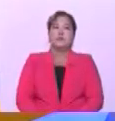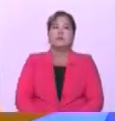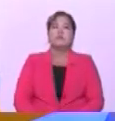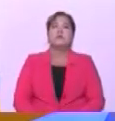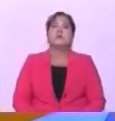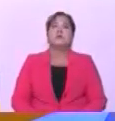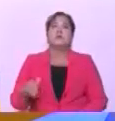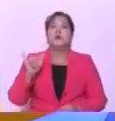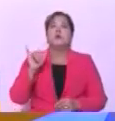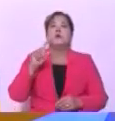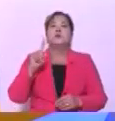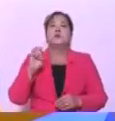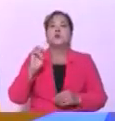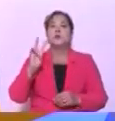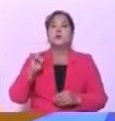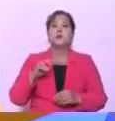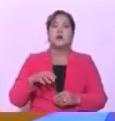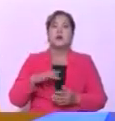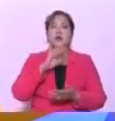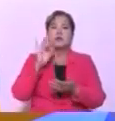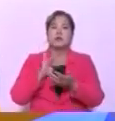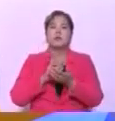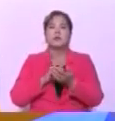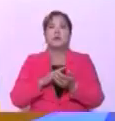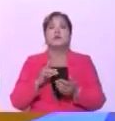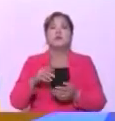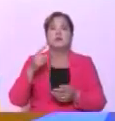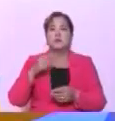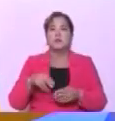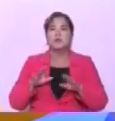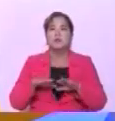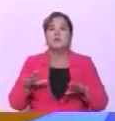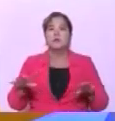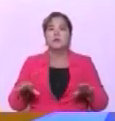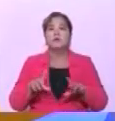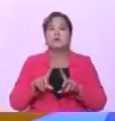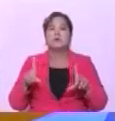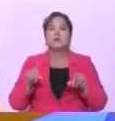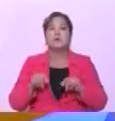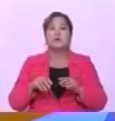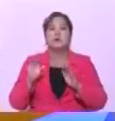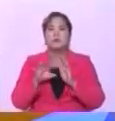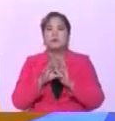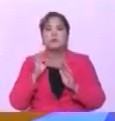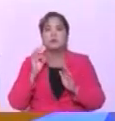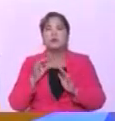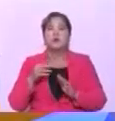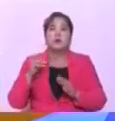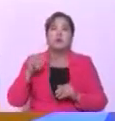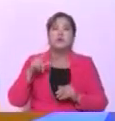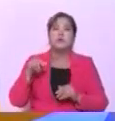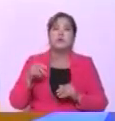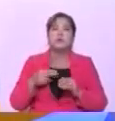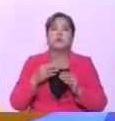в жузе ской городской детско-юношеской спортивной школе номер 2 расположен избирательный участок номер 98 в нём